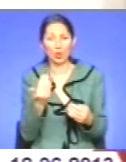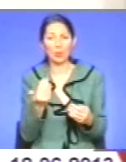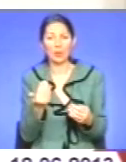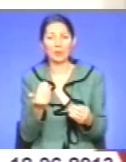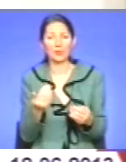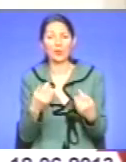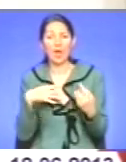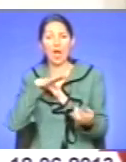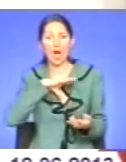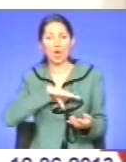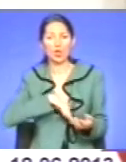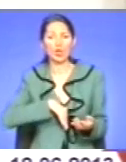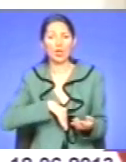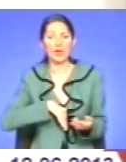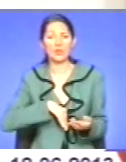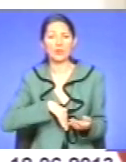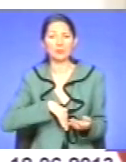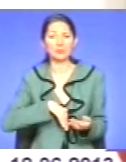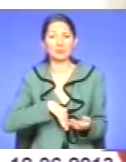таке душевне